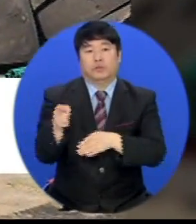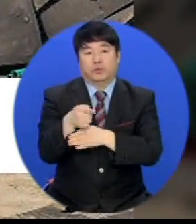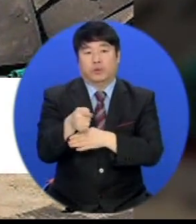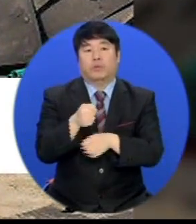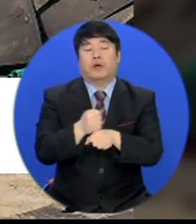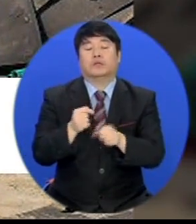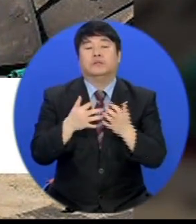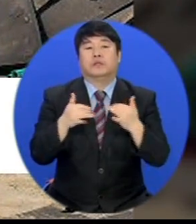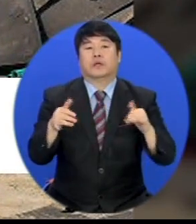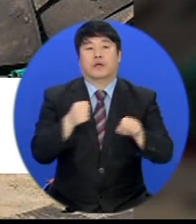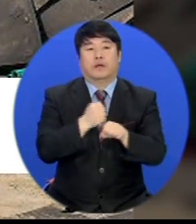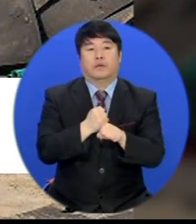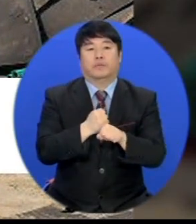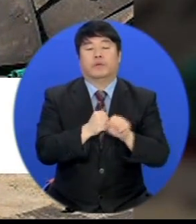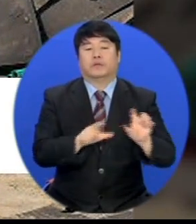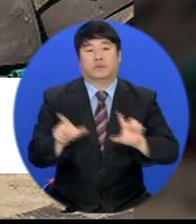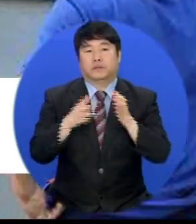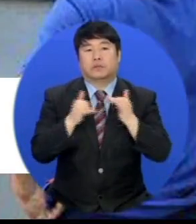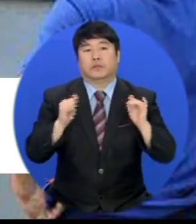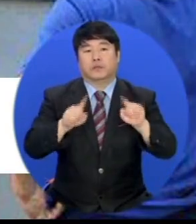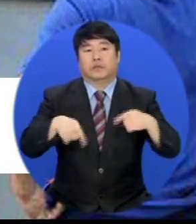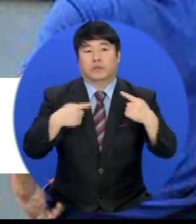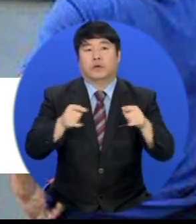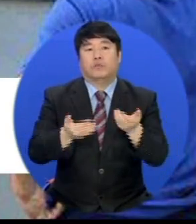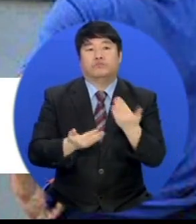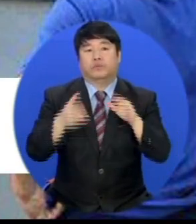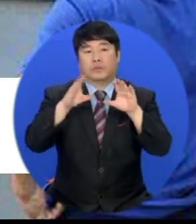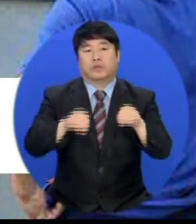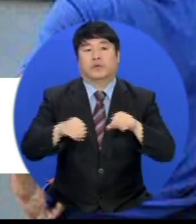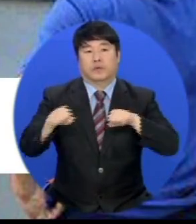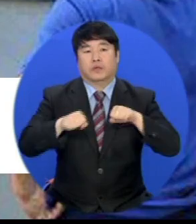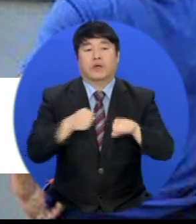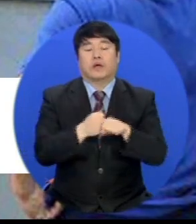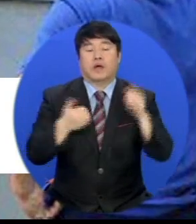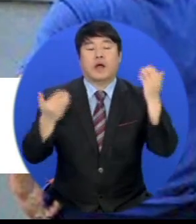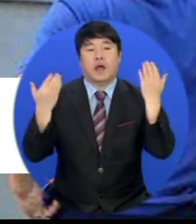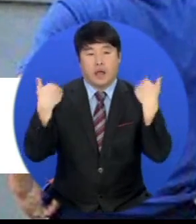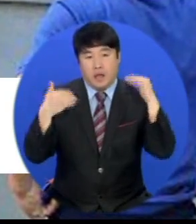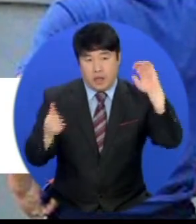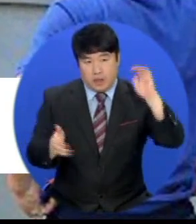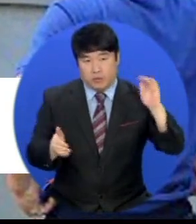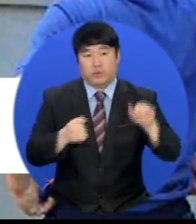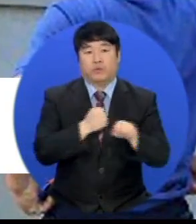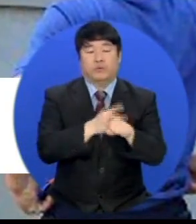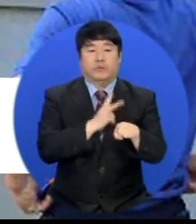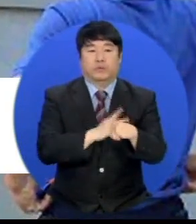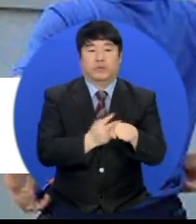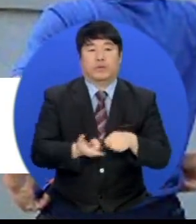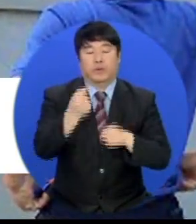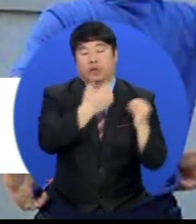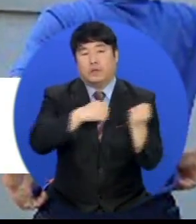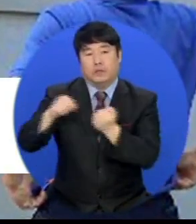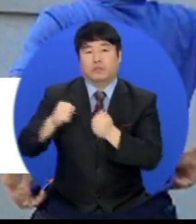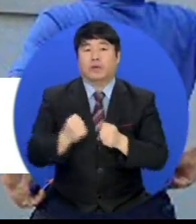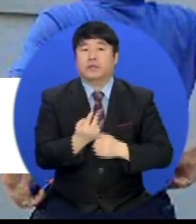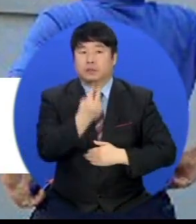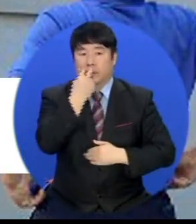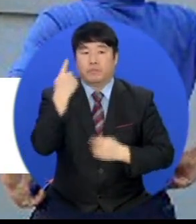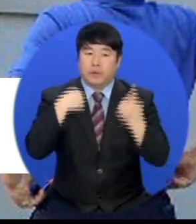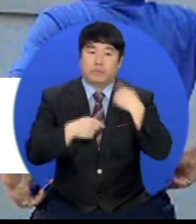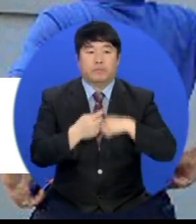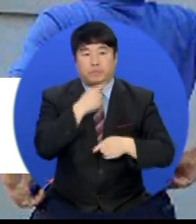주민들이 투입돼 진화작업을 벌였습니다. 불이 나자 학생과 교사들은 신속히 대피해 인명피해는 발생하지